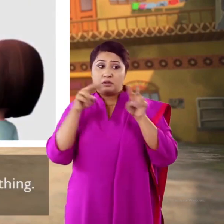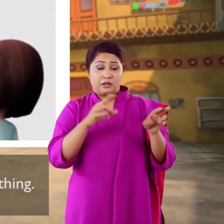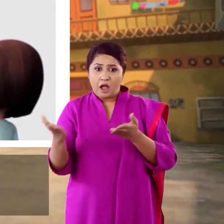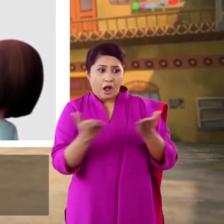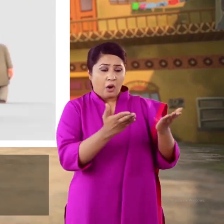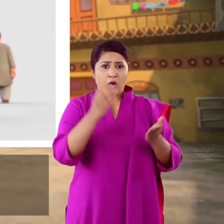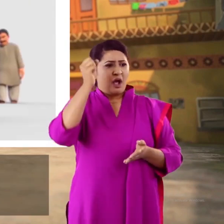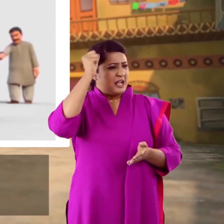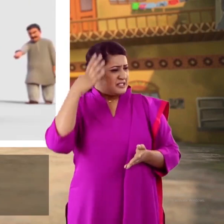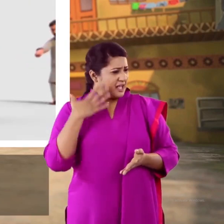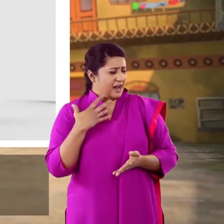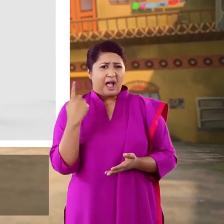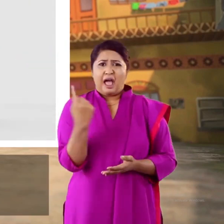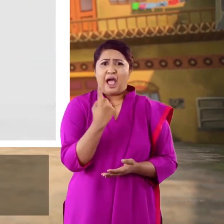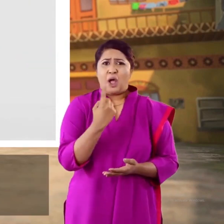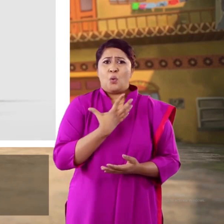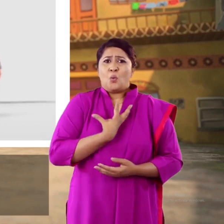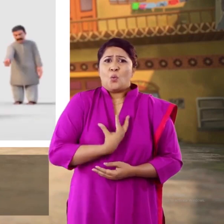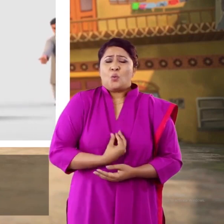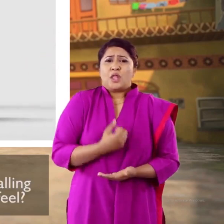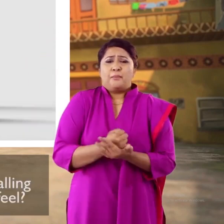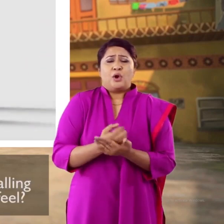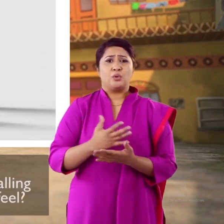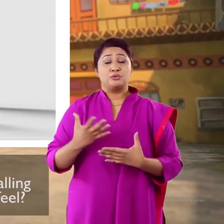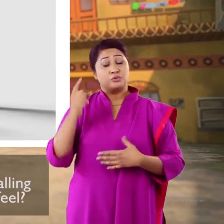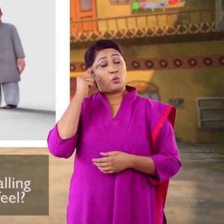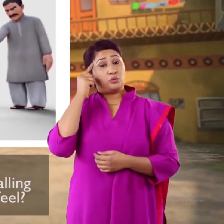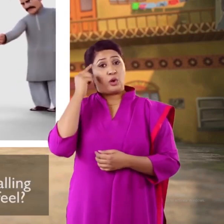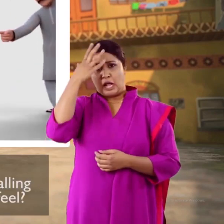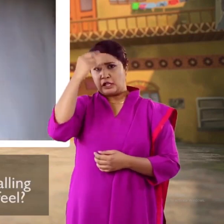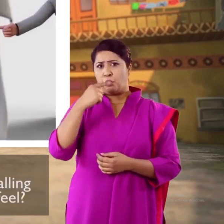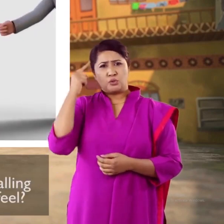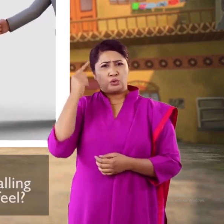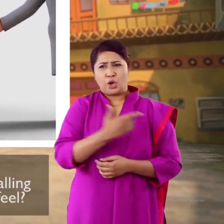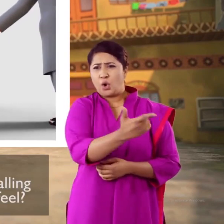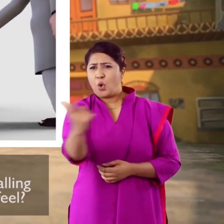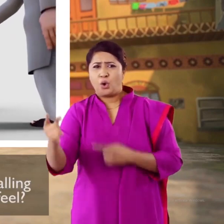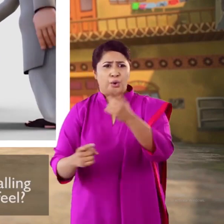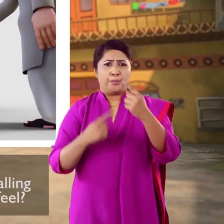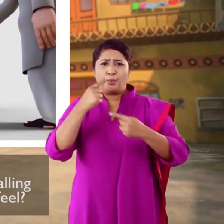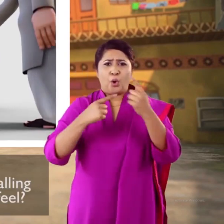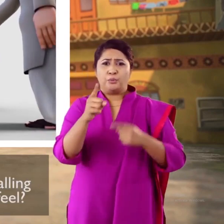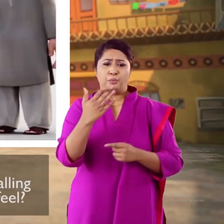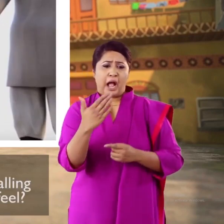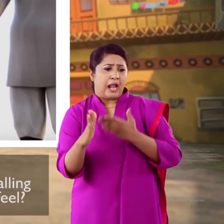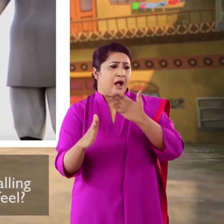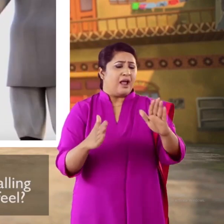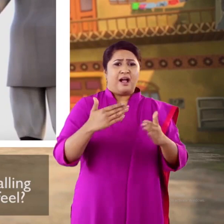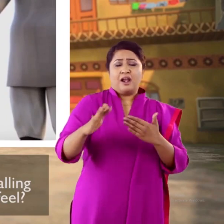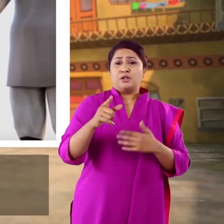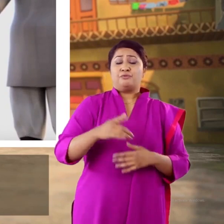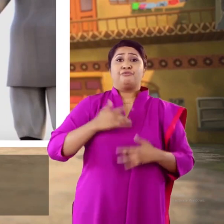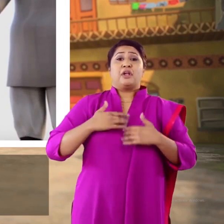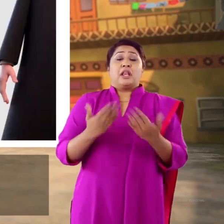दिखाना चाहता। सारा इतनी उदास क्यों है? सोचो अगर लोग तुम्हें अलग कहने लगे तो तुम्हें कैसा